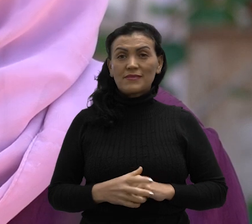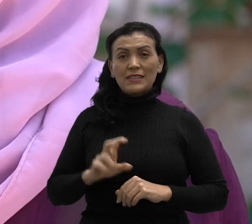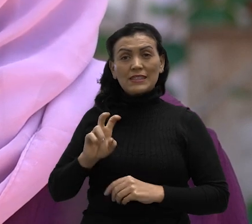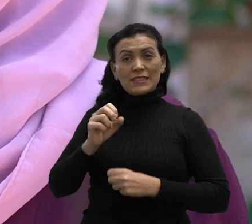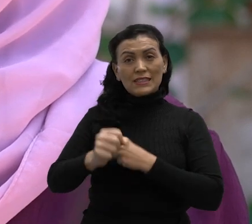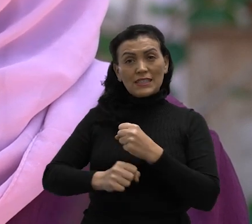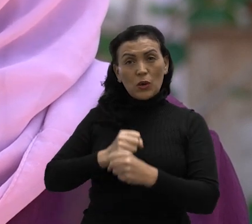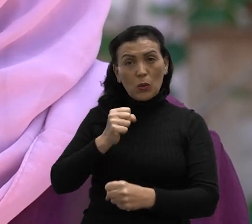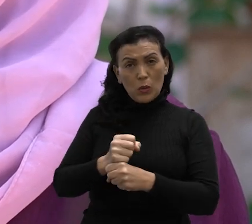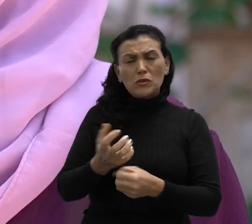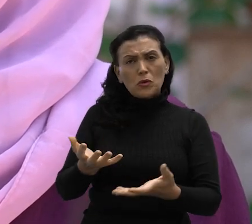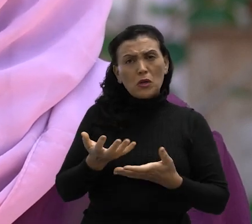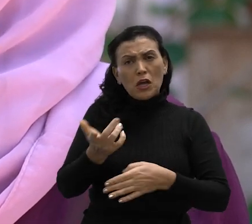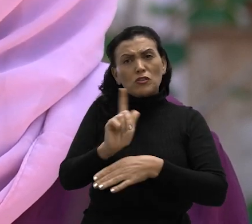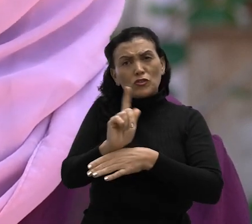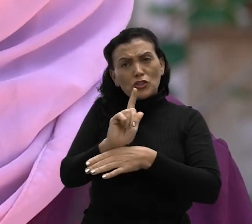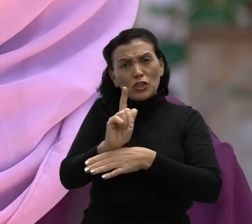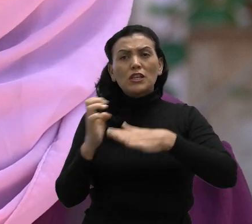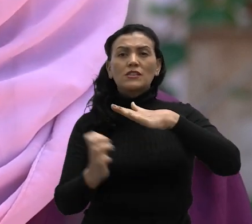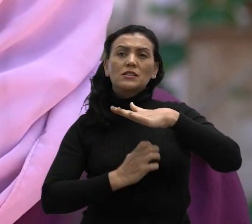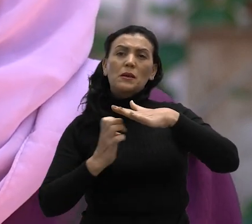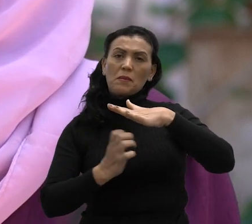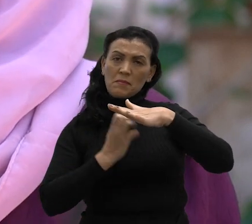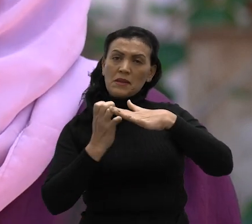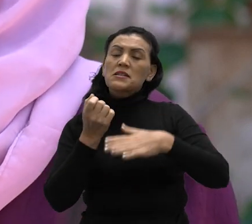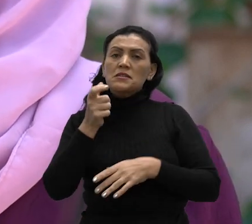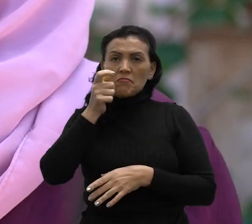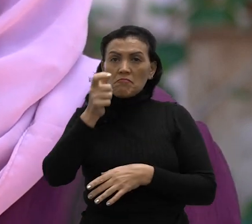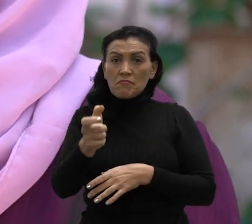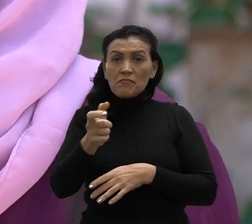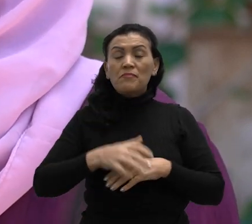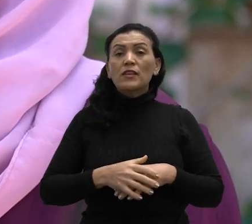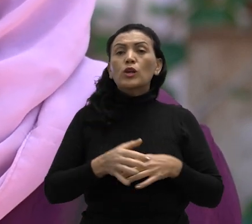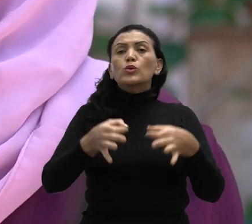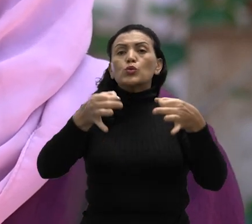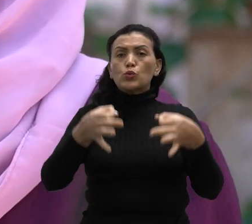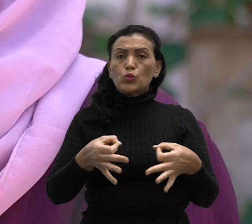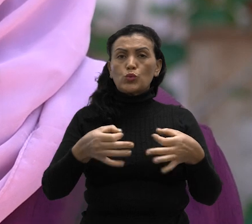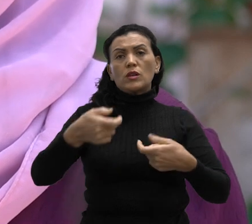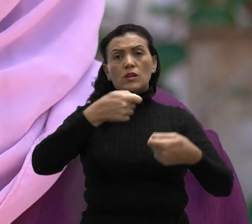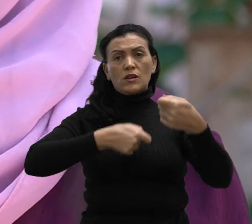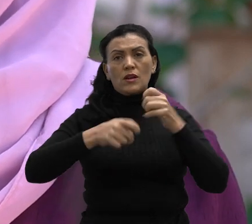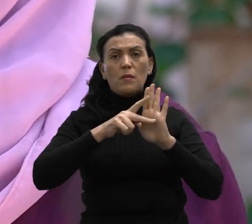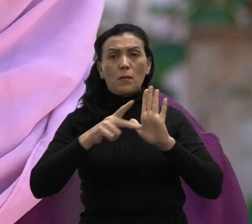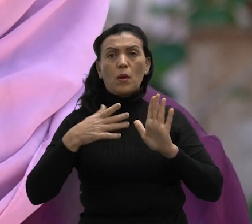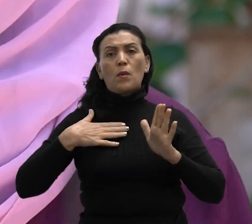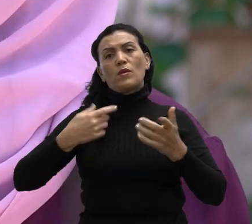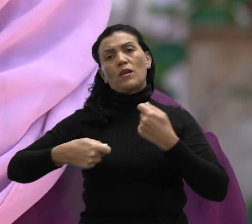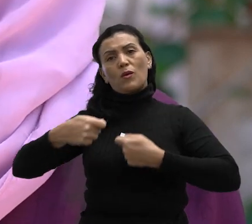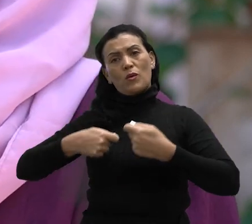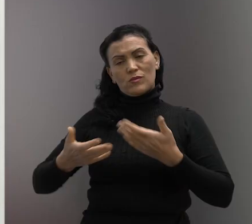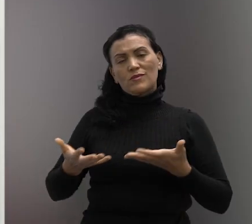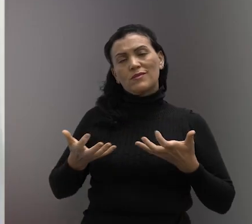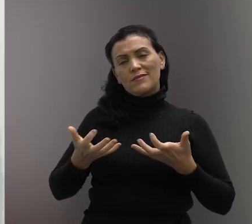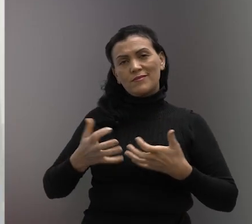وأنا يعني شايفة حالي بعد 5 سنين مثلاً أني أكون إدارية ناجحة طموحة محققة للكل، عندي شركة مثلاً مثلاً مثلاً